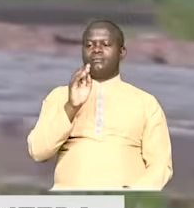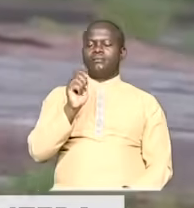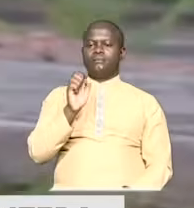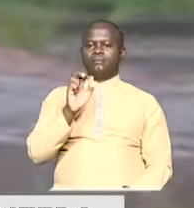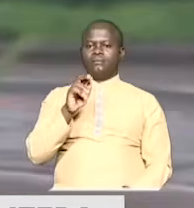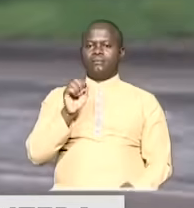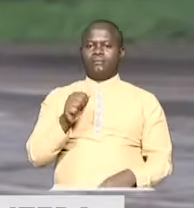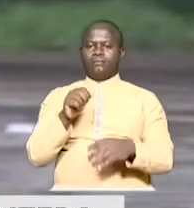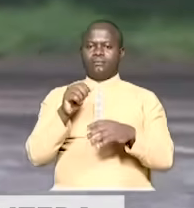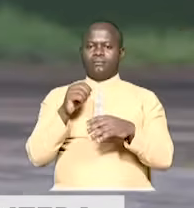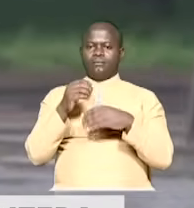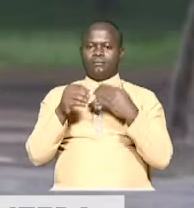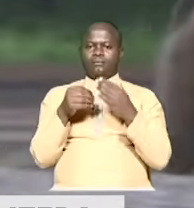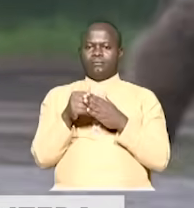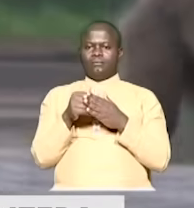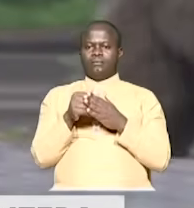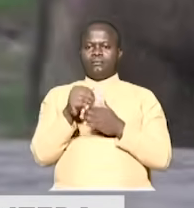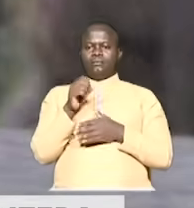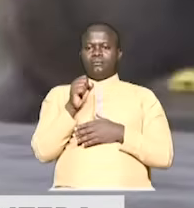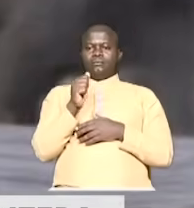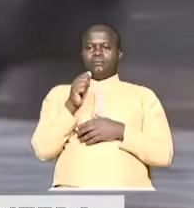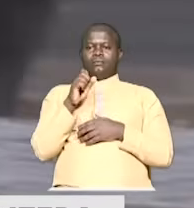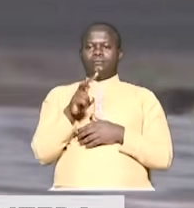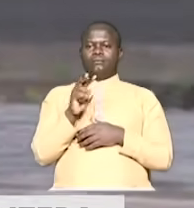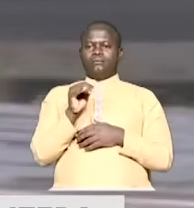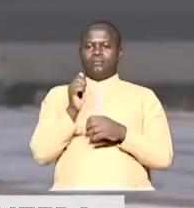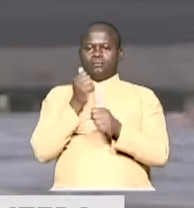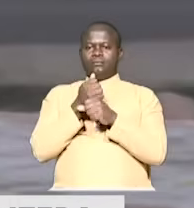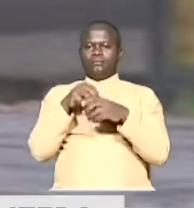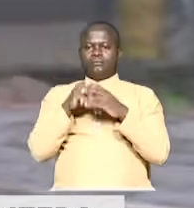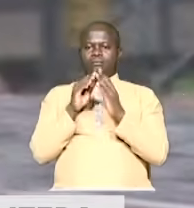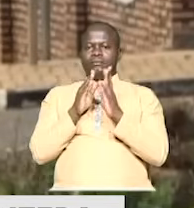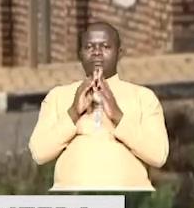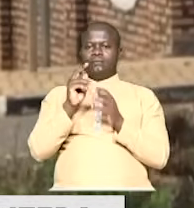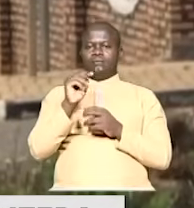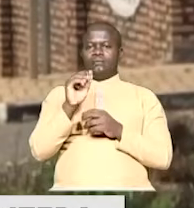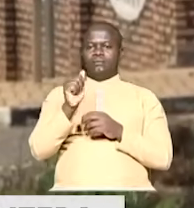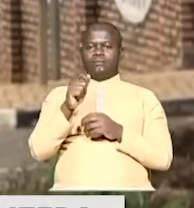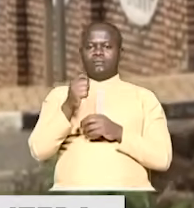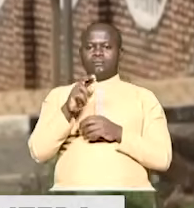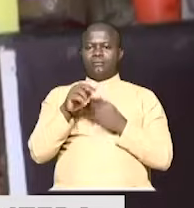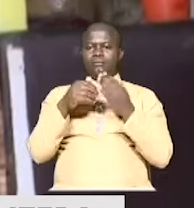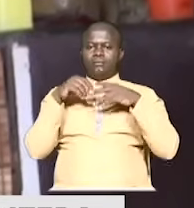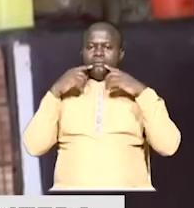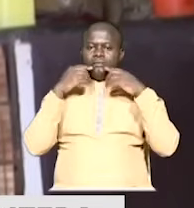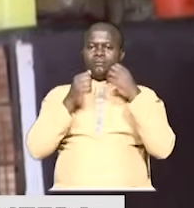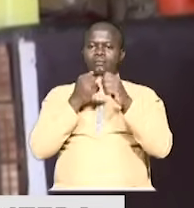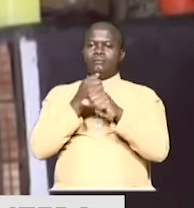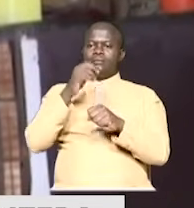ko biratwira. Nsengeremye Xavier ni umucuruzi ukorera mu mujyi wa Nyagatare. Nsengeremye avuga ko mu myaka